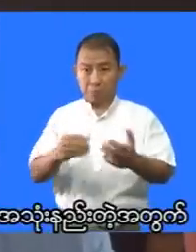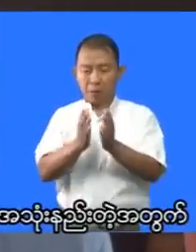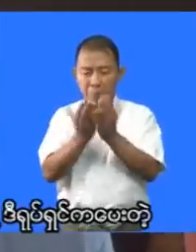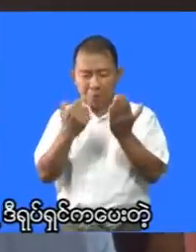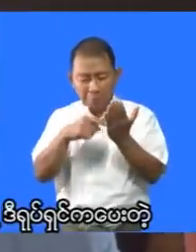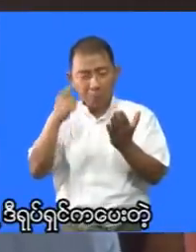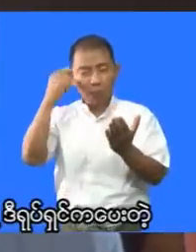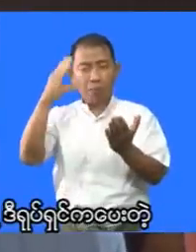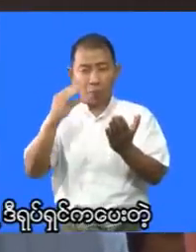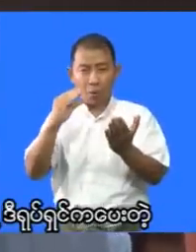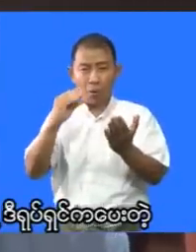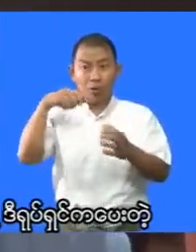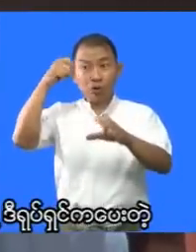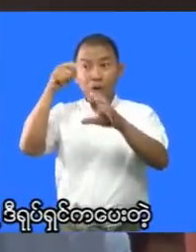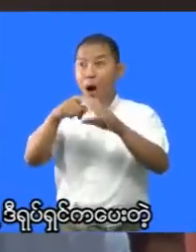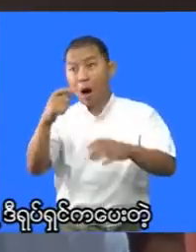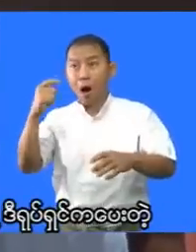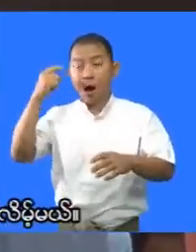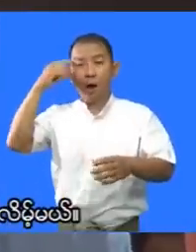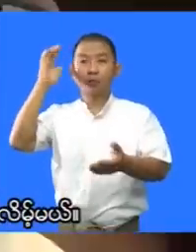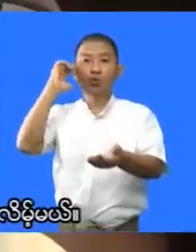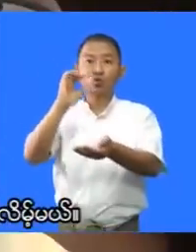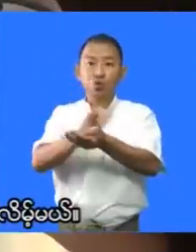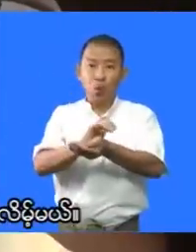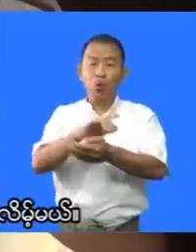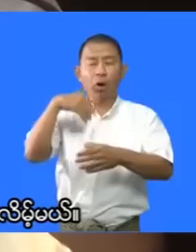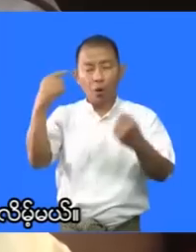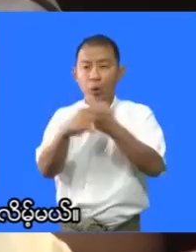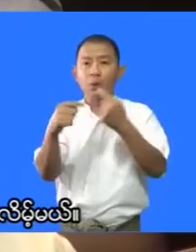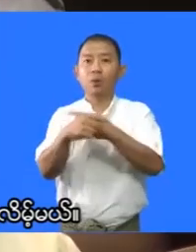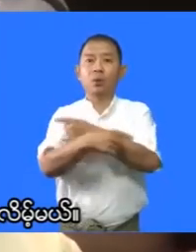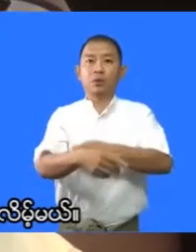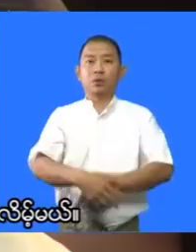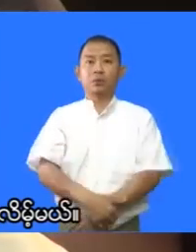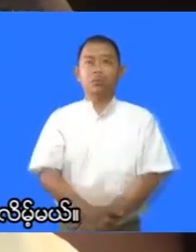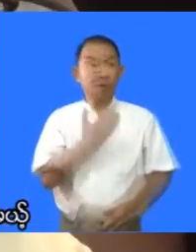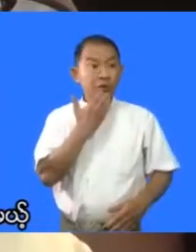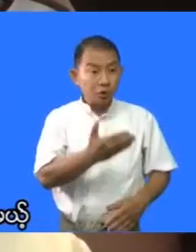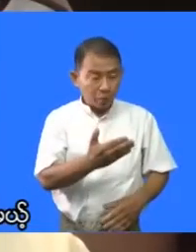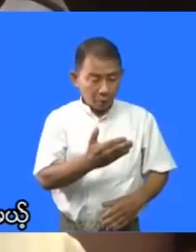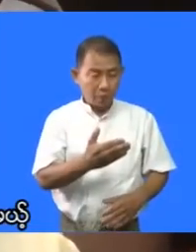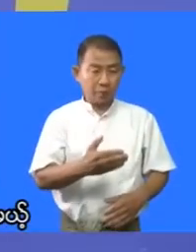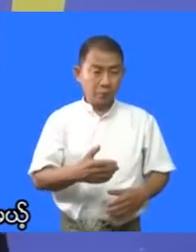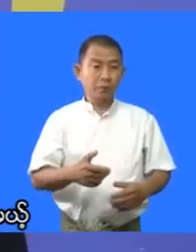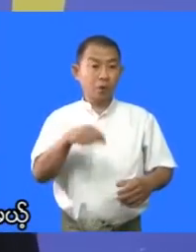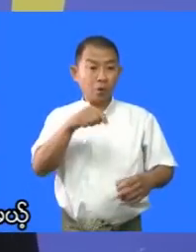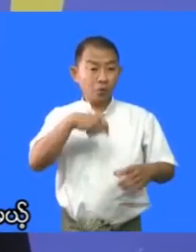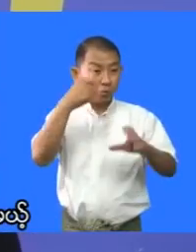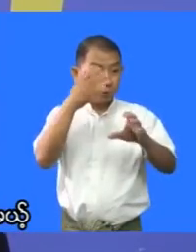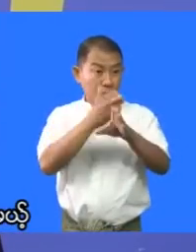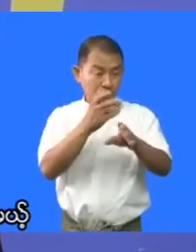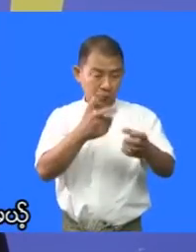တယ်စာဖတ်တာအတုံးနေတဲ့အတွက်တို့အသိဉာဏ်နဲ့မှာဒီရုပ်ရှင်ကအများဆုံးရောက်တယ် ဟုတ်ကဲ့ အဲ့တော့ရုပ်ရှင်ကပေးတဲ့ကွန်ဆက်ကဇွဲနေမှာဆိုတို့အကုန်လုံးကဇွဲကုန်မိမှာပြ ဟုတ်ပြီကျေးဇူးတင်ပါတယ်အခု